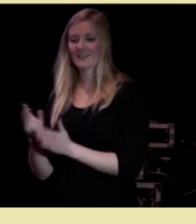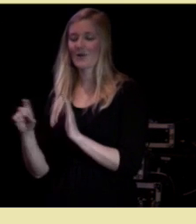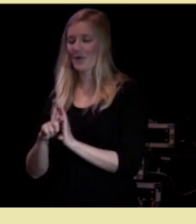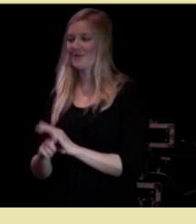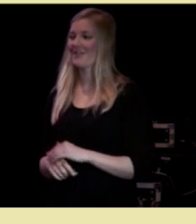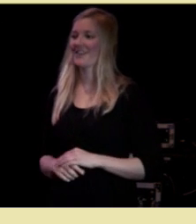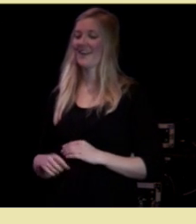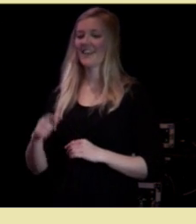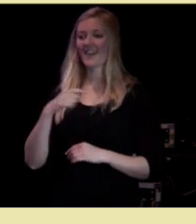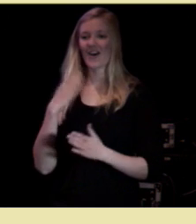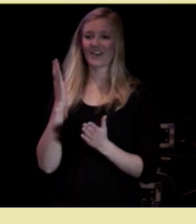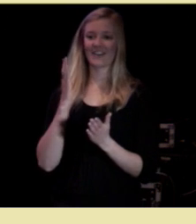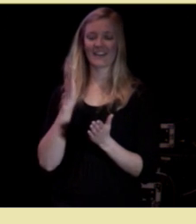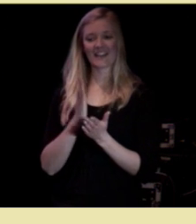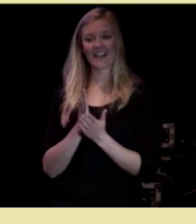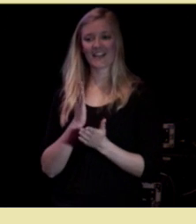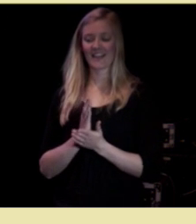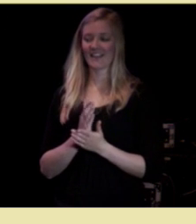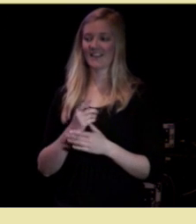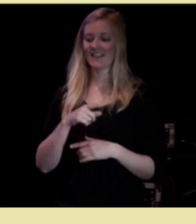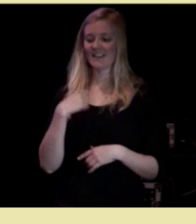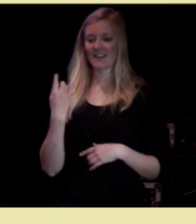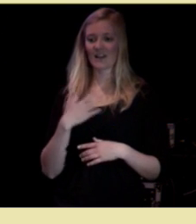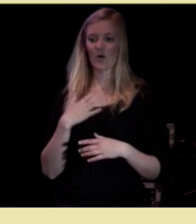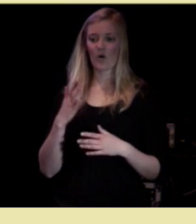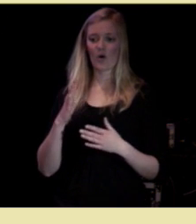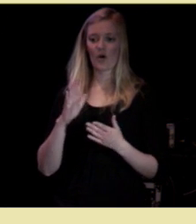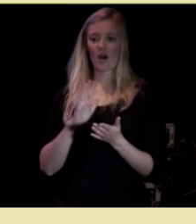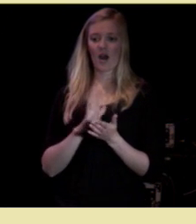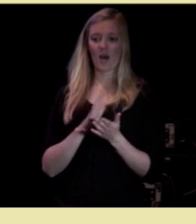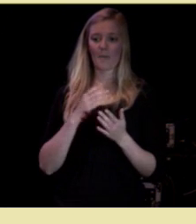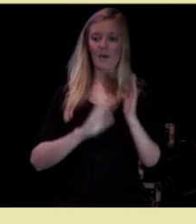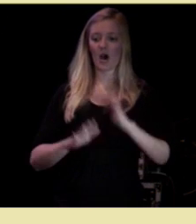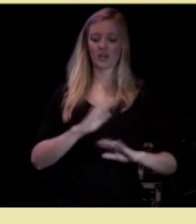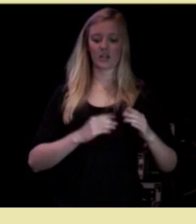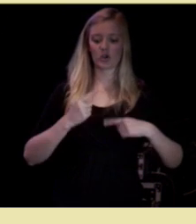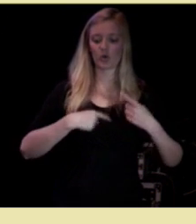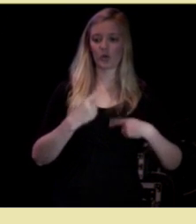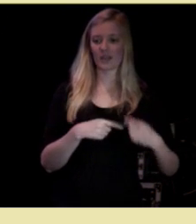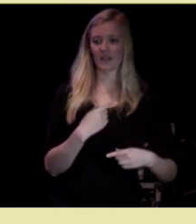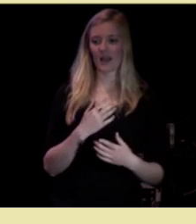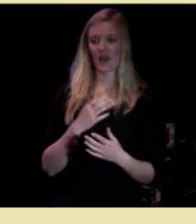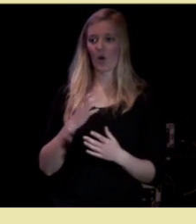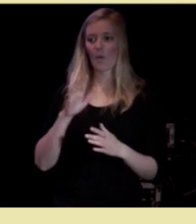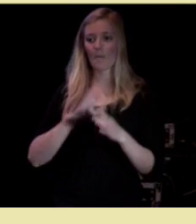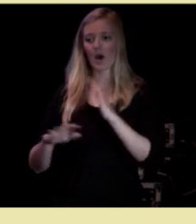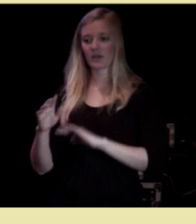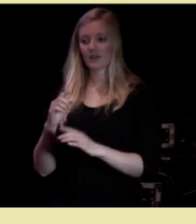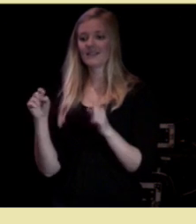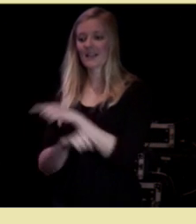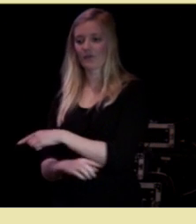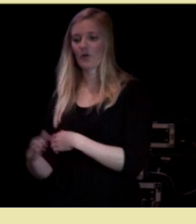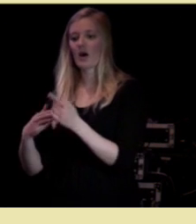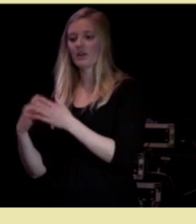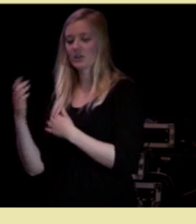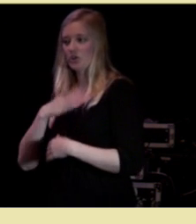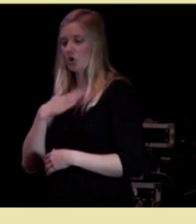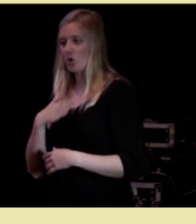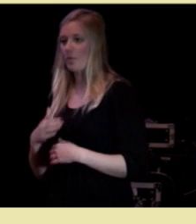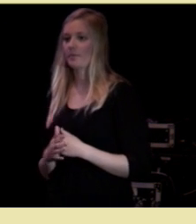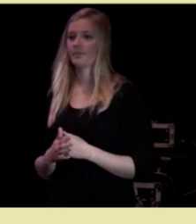å behandle kronikere framfor å kurere sykdom. Sykdom ofte ikke lenger bare en